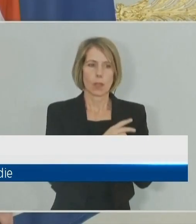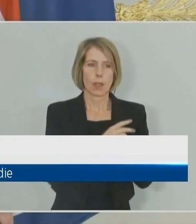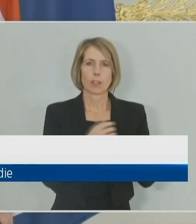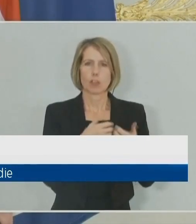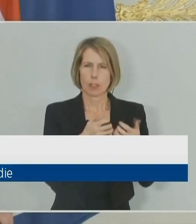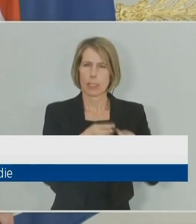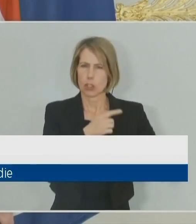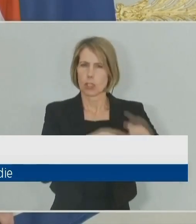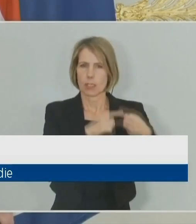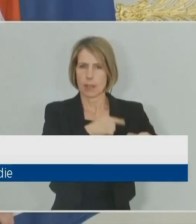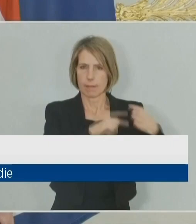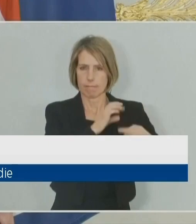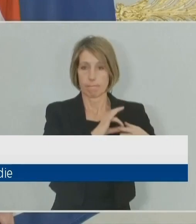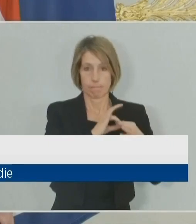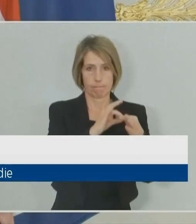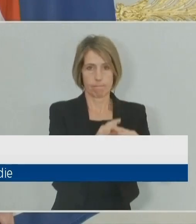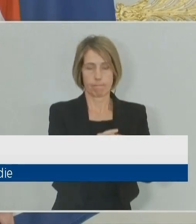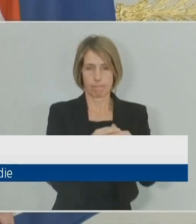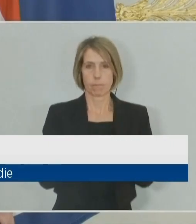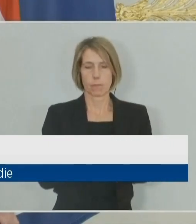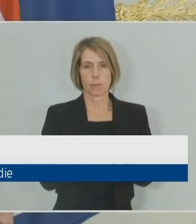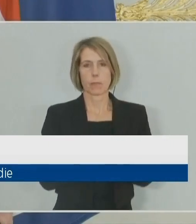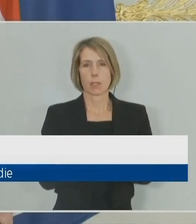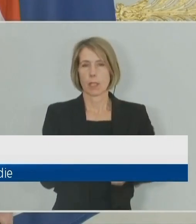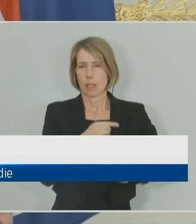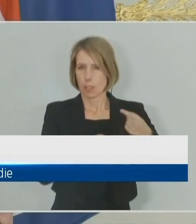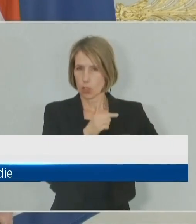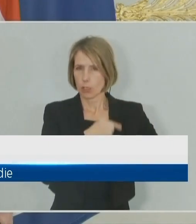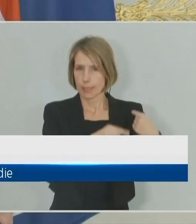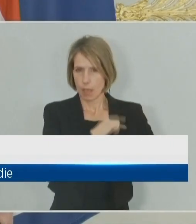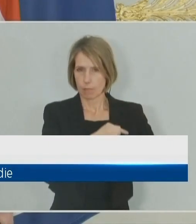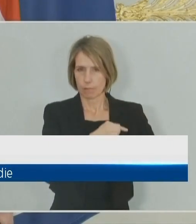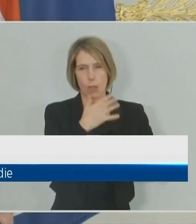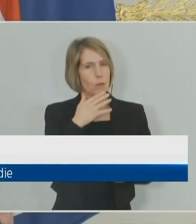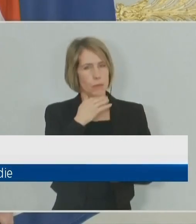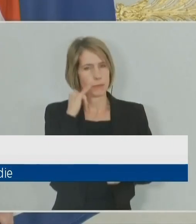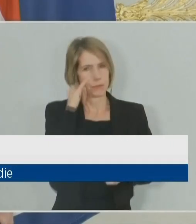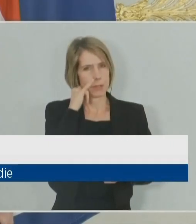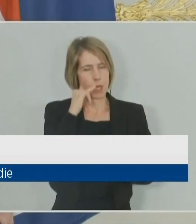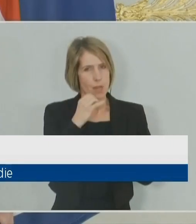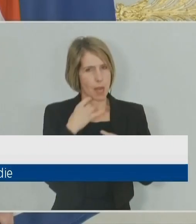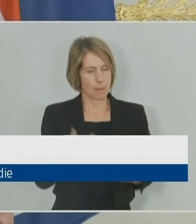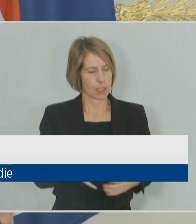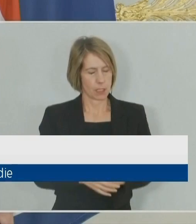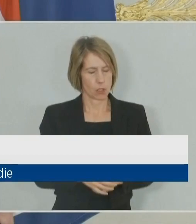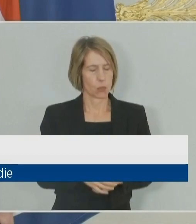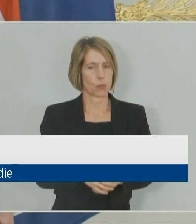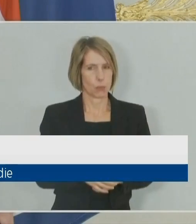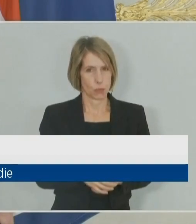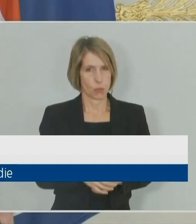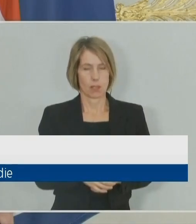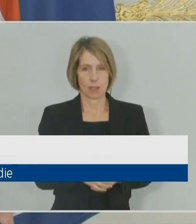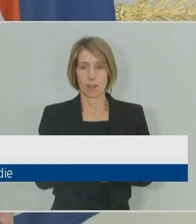suksesshme, pra është më rëndësi që të mundësohet koha mjaftueshme për gjetë